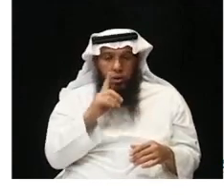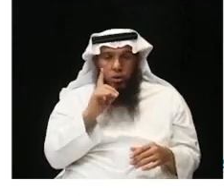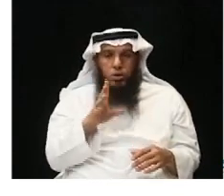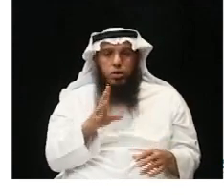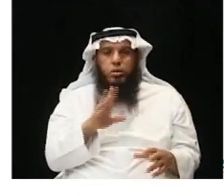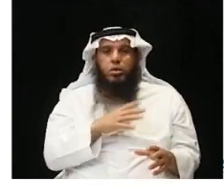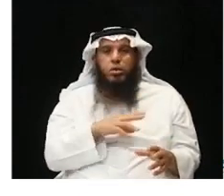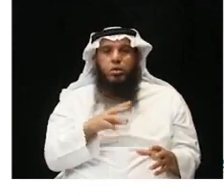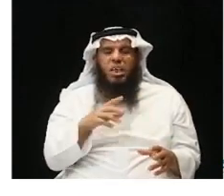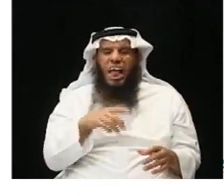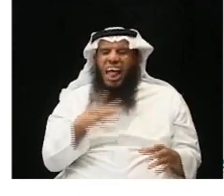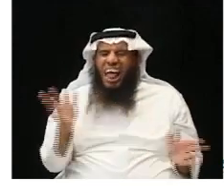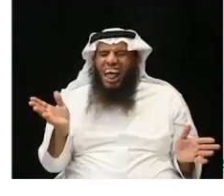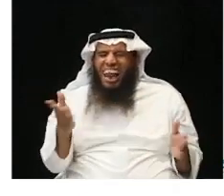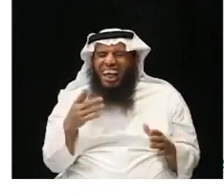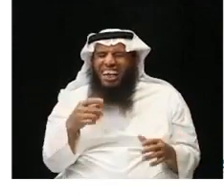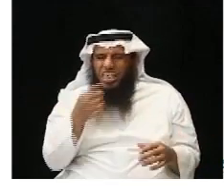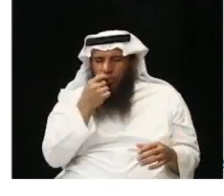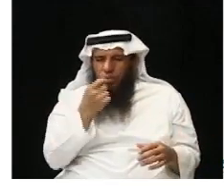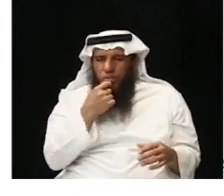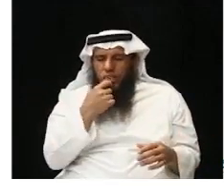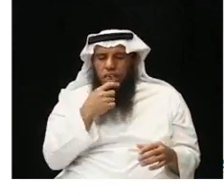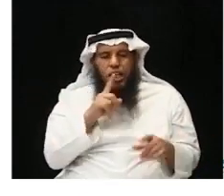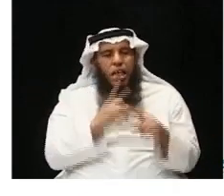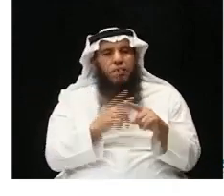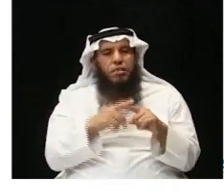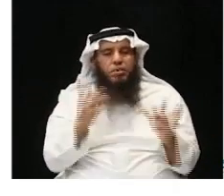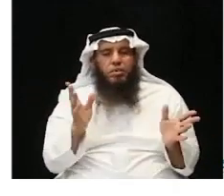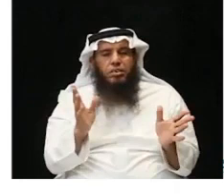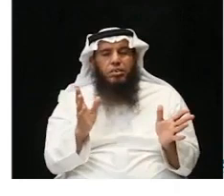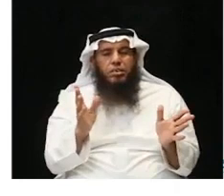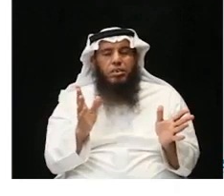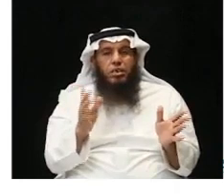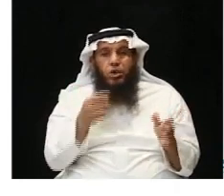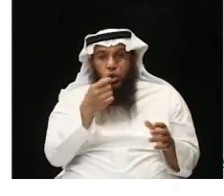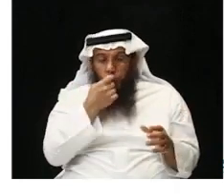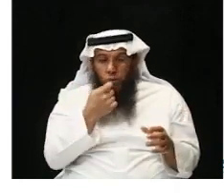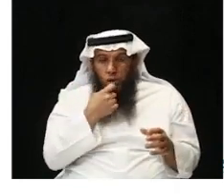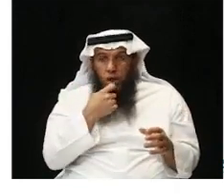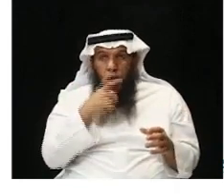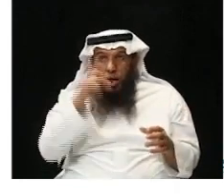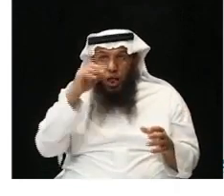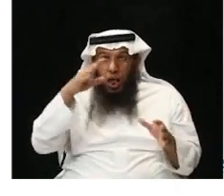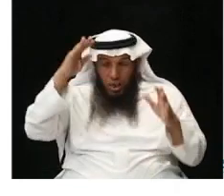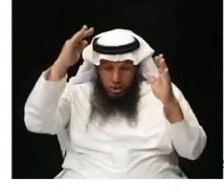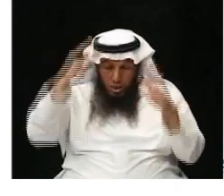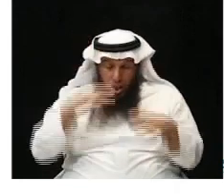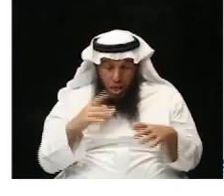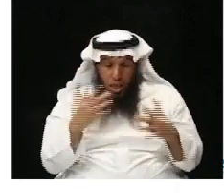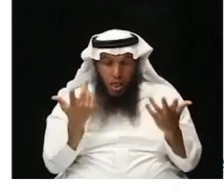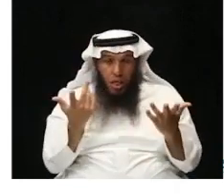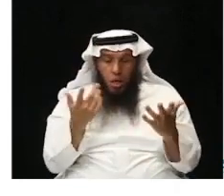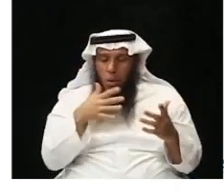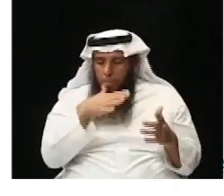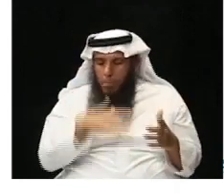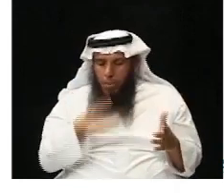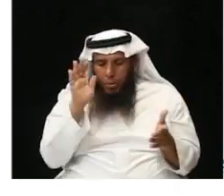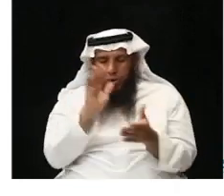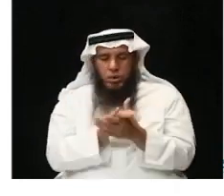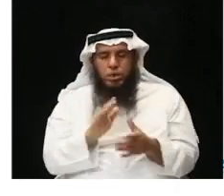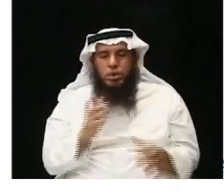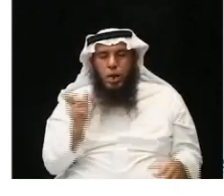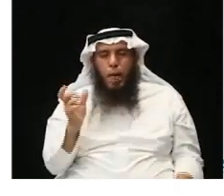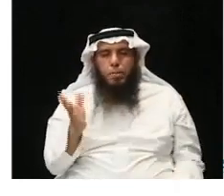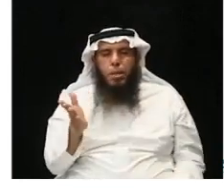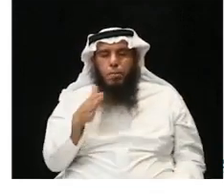وما يجحد بآياتنا إلا الكافرون. أولا، أن القرآن الكريم أنزله الله سبحانه وتعالى على نبينا محمد عليه